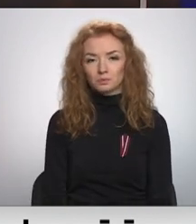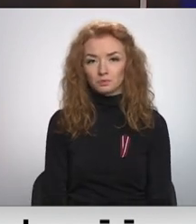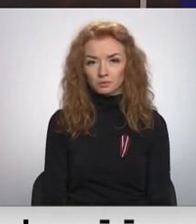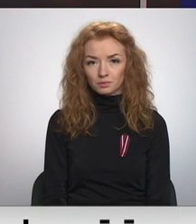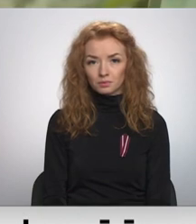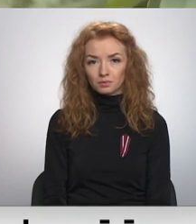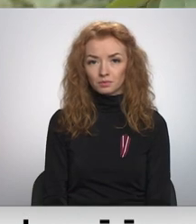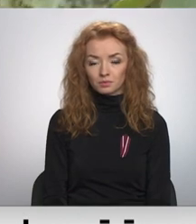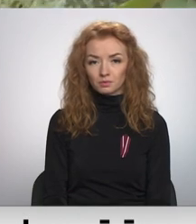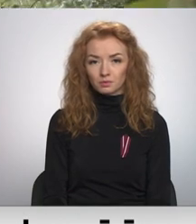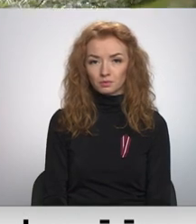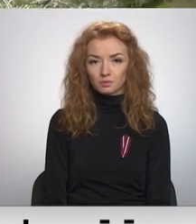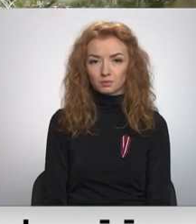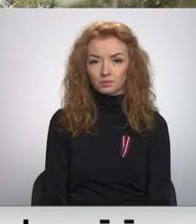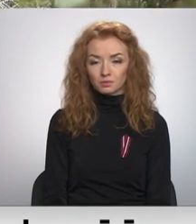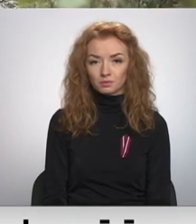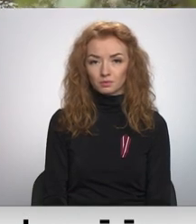Freidenfelds.